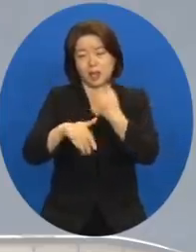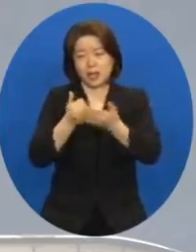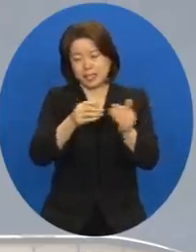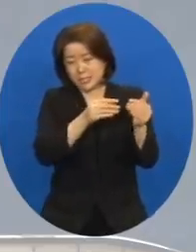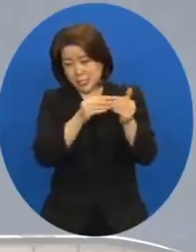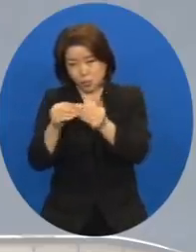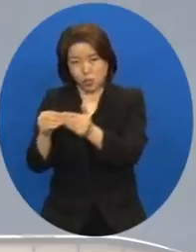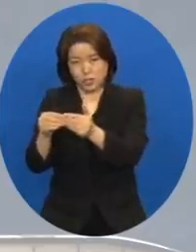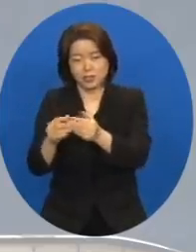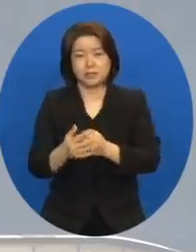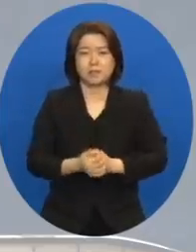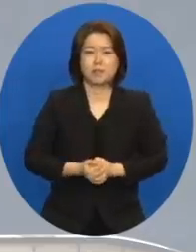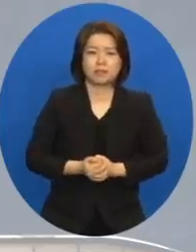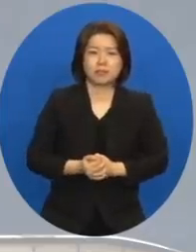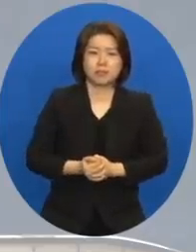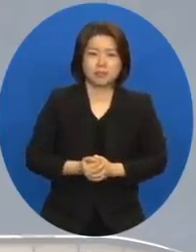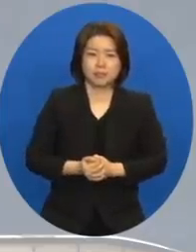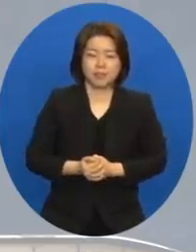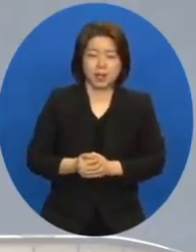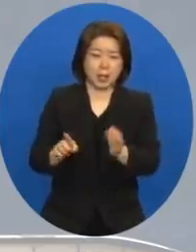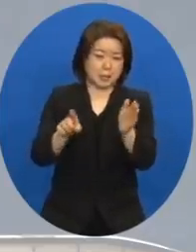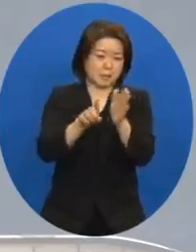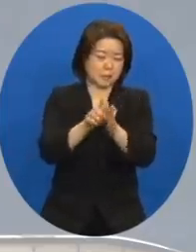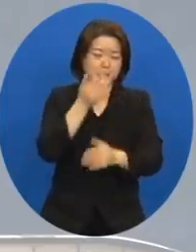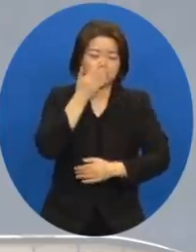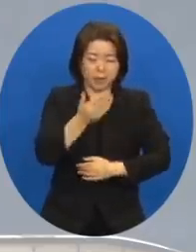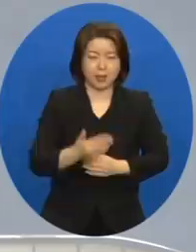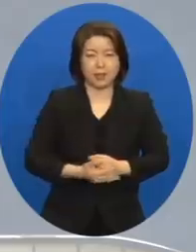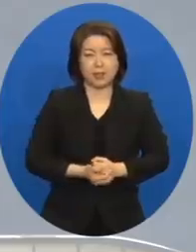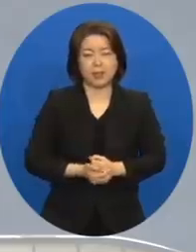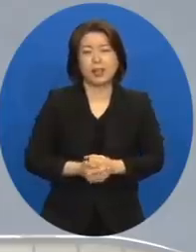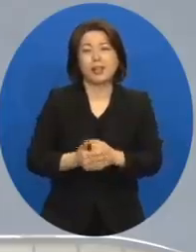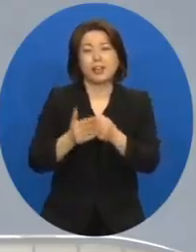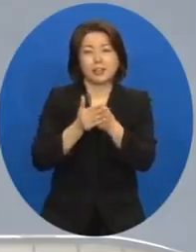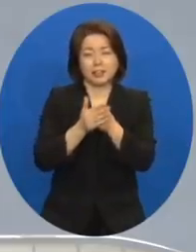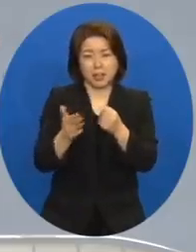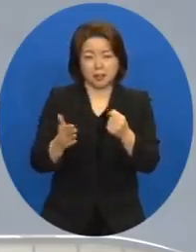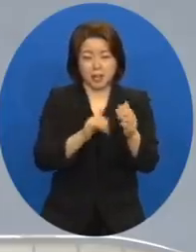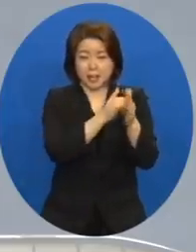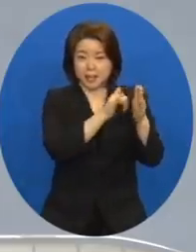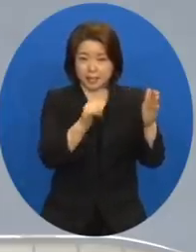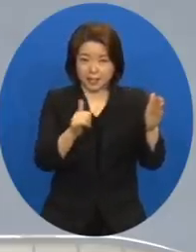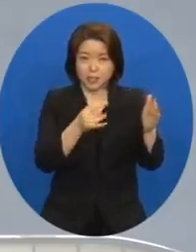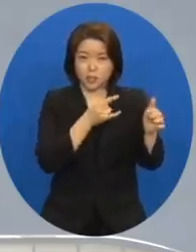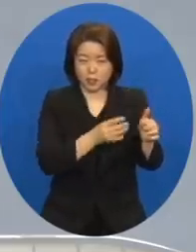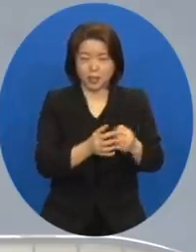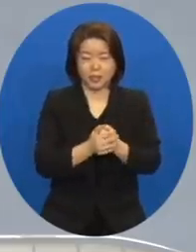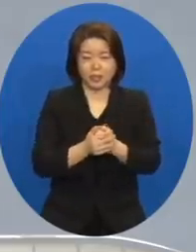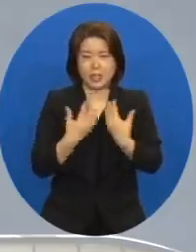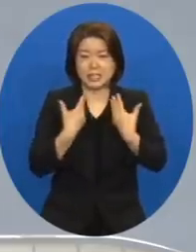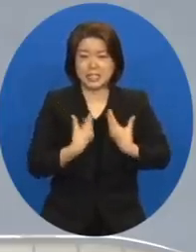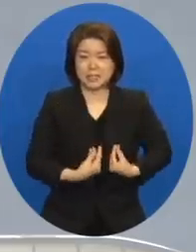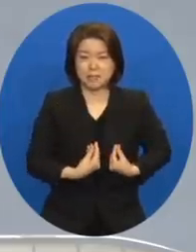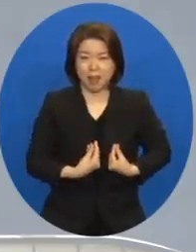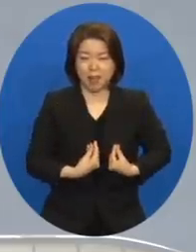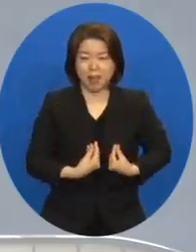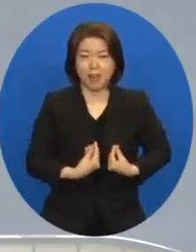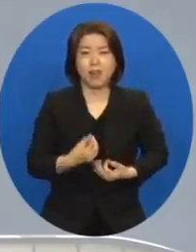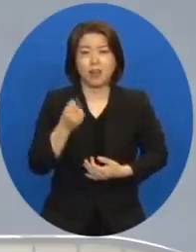인도하심 믿어요 그러니까 가족에게 실망하고